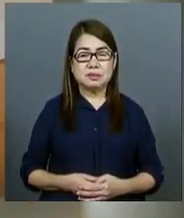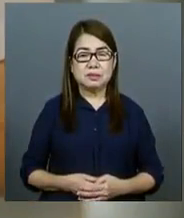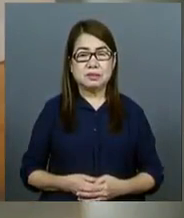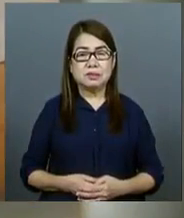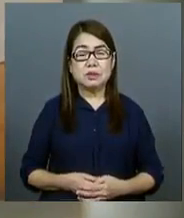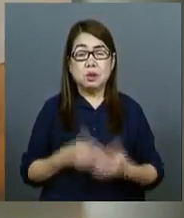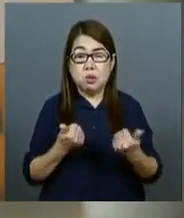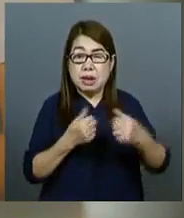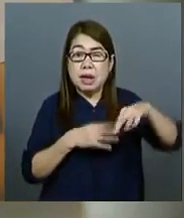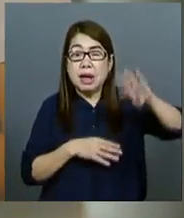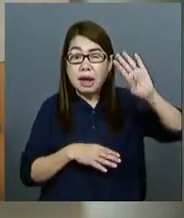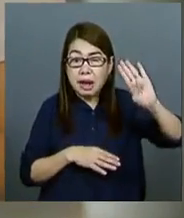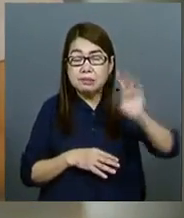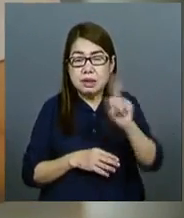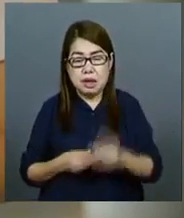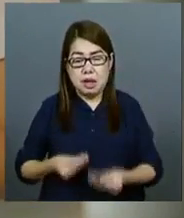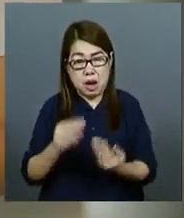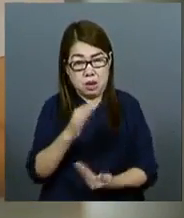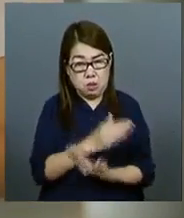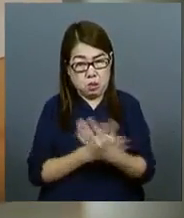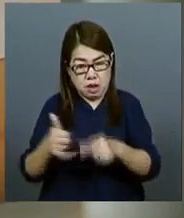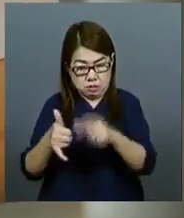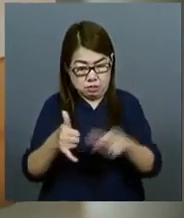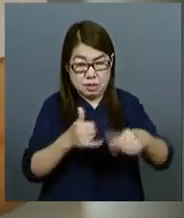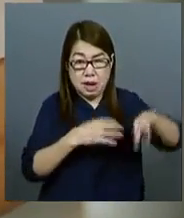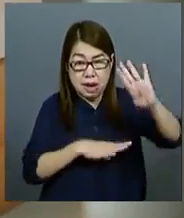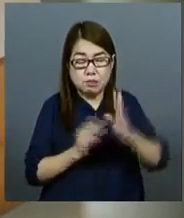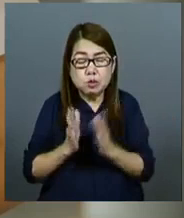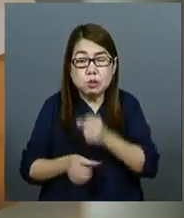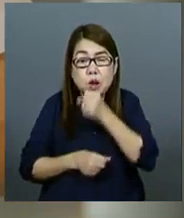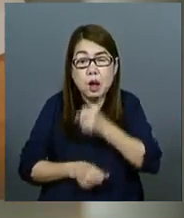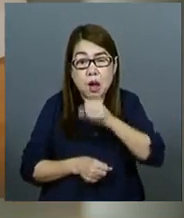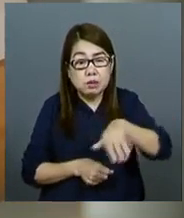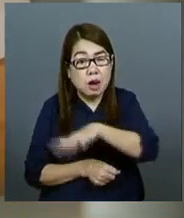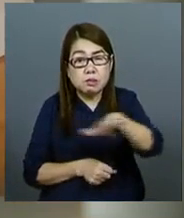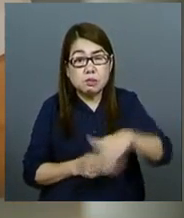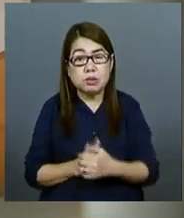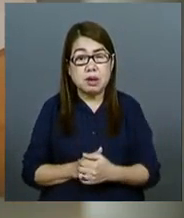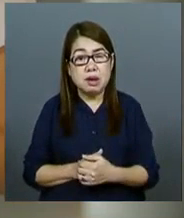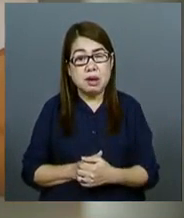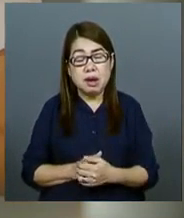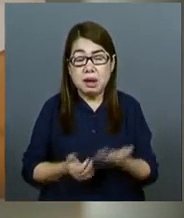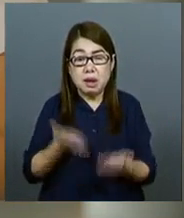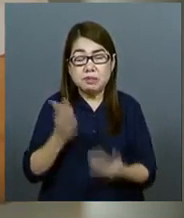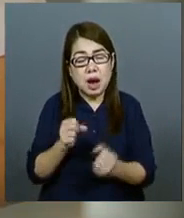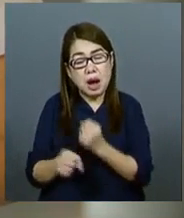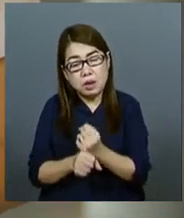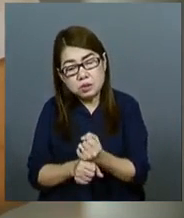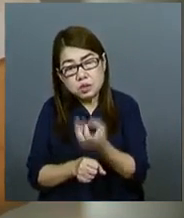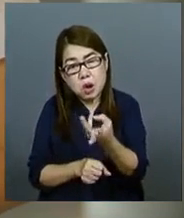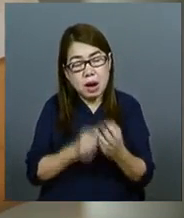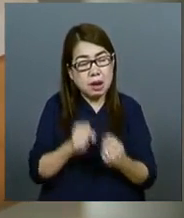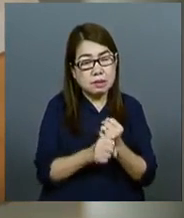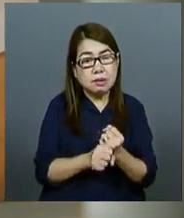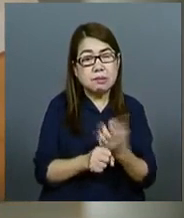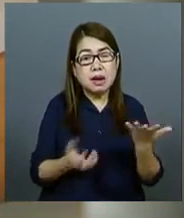การรำในครั้งนี้ยังเป็นโอกาสให้นางรำซึ่งเป็นผู้สูงอายุในชุมชนทั้งสาวน้อยสาวใหญ่ได้แสดงศักยภาพของต